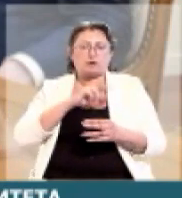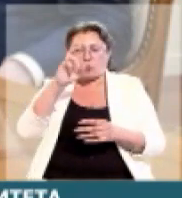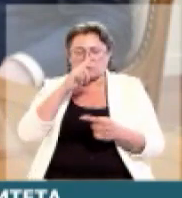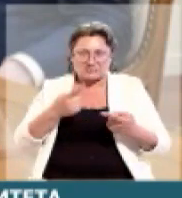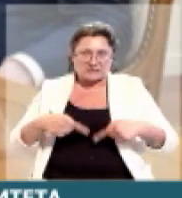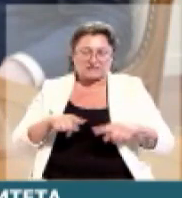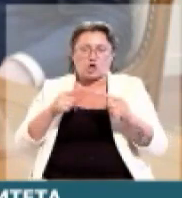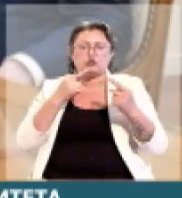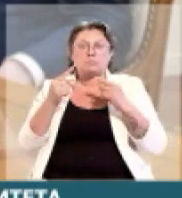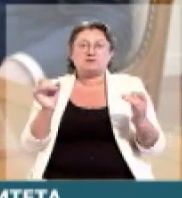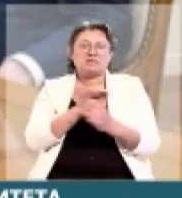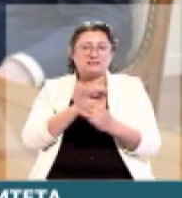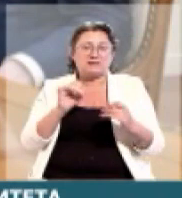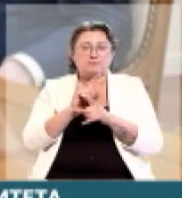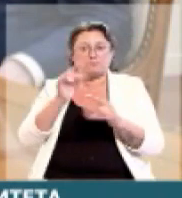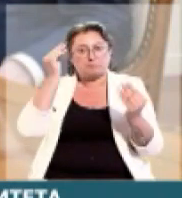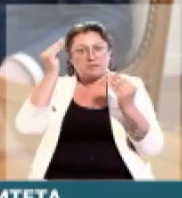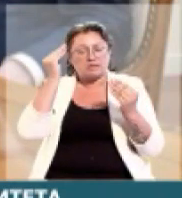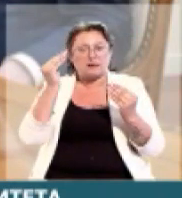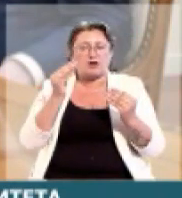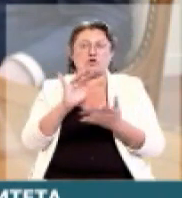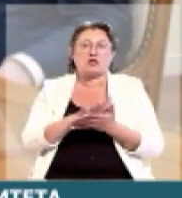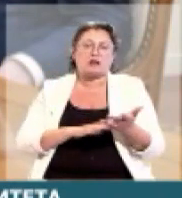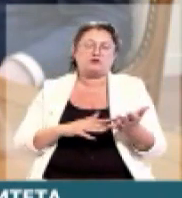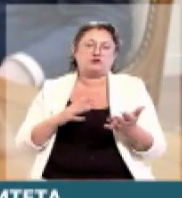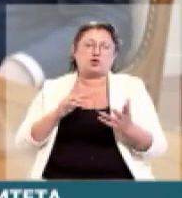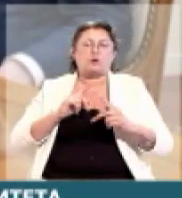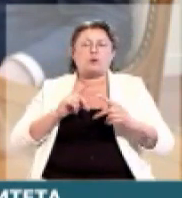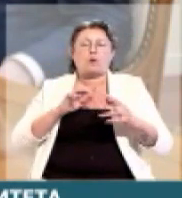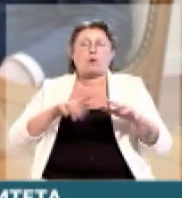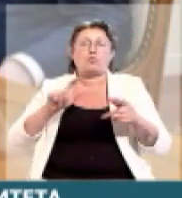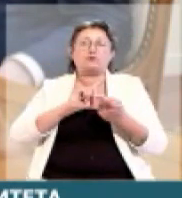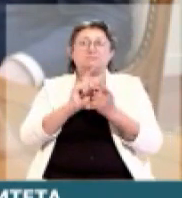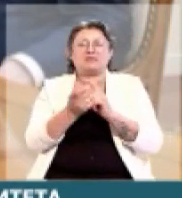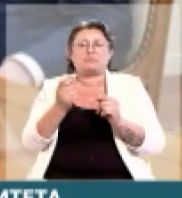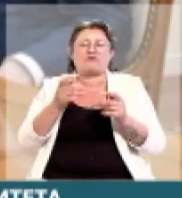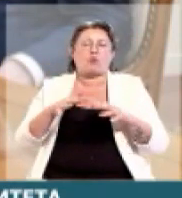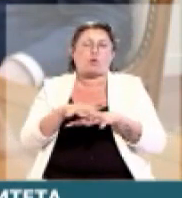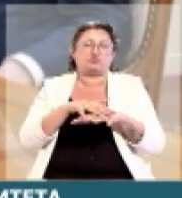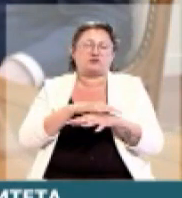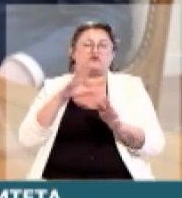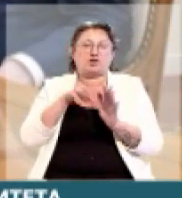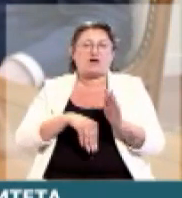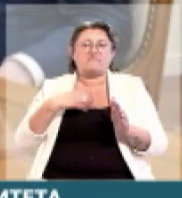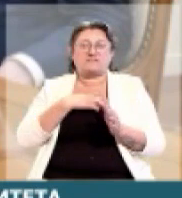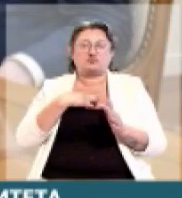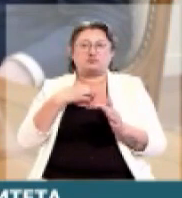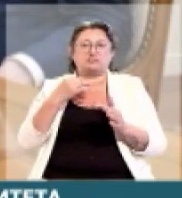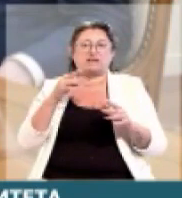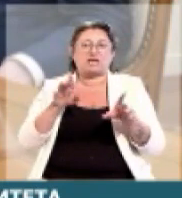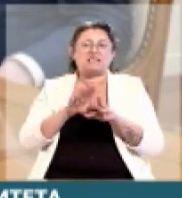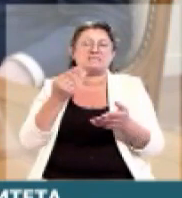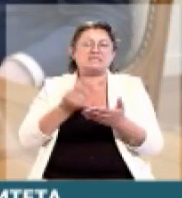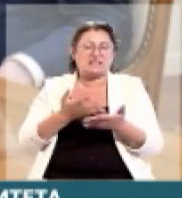госорганов. Собеседники также обменялись мнениями о дальнейшей консолидации общества, в частности, о важности формирования